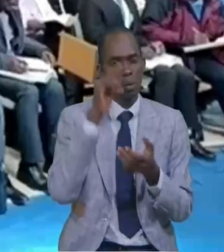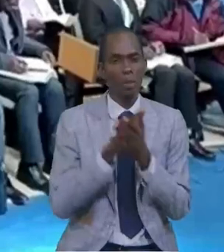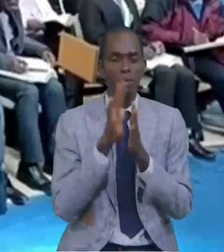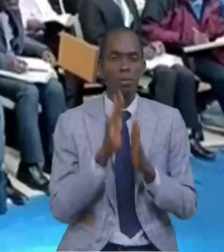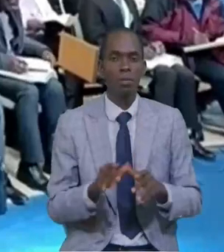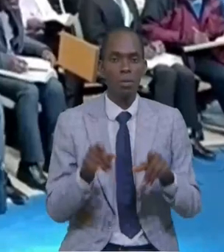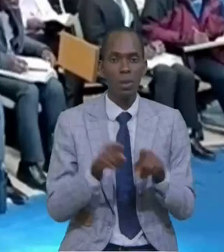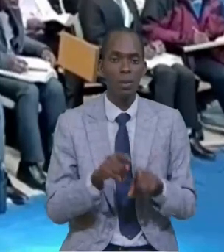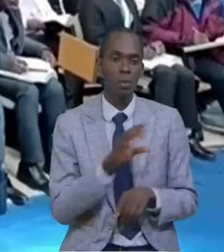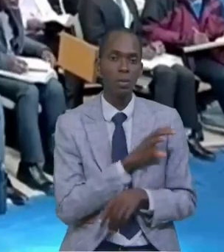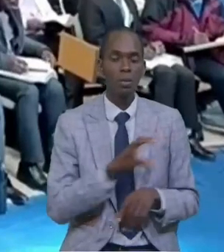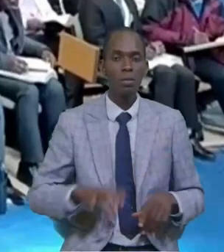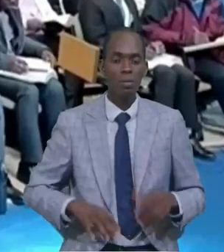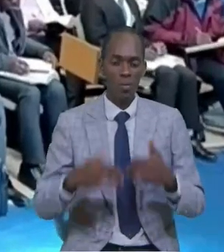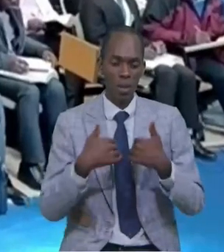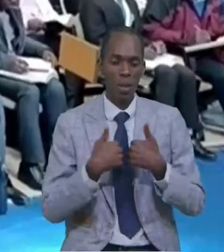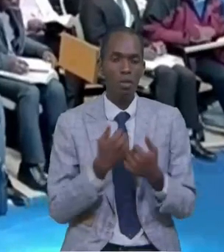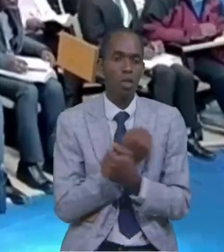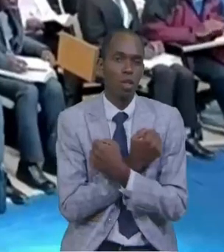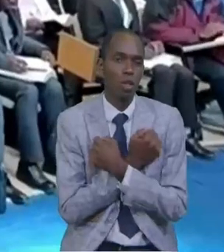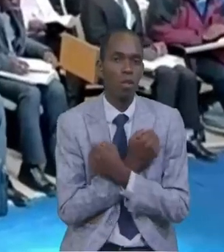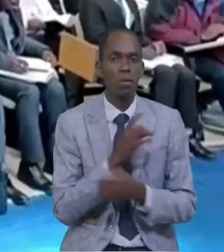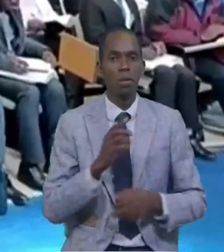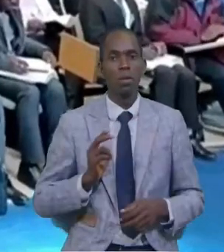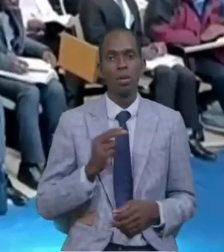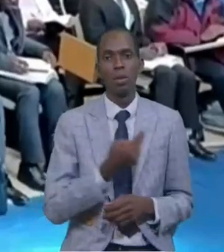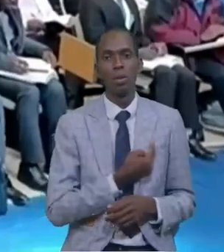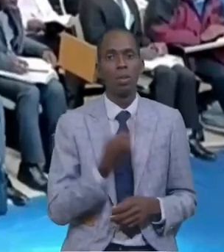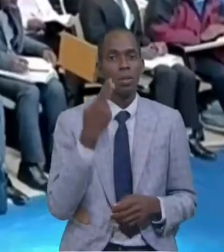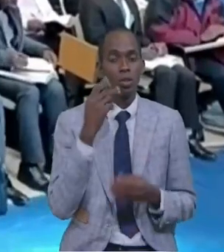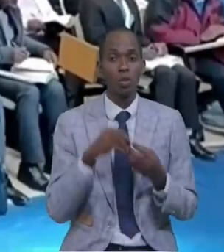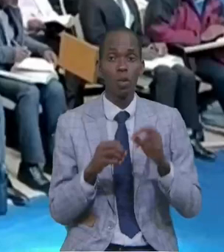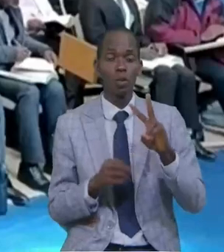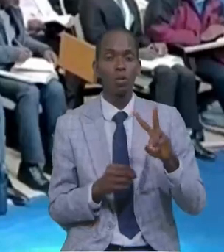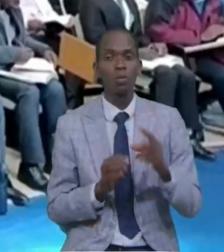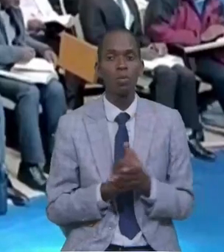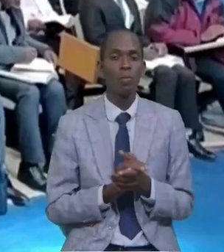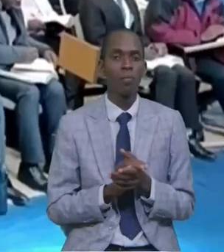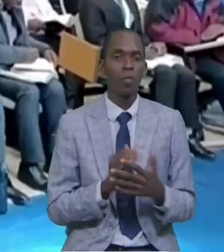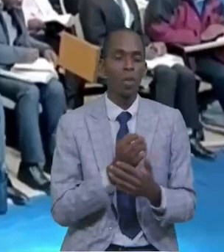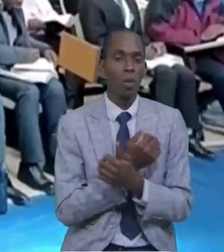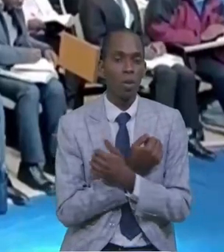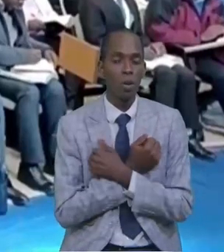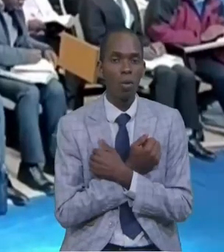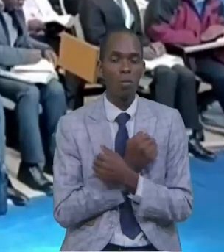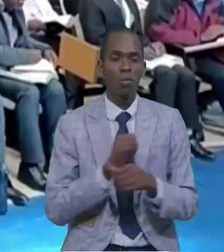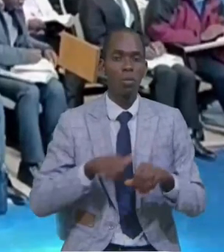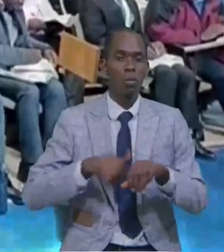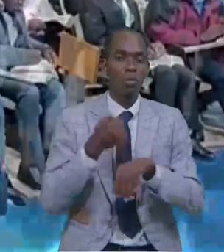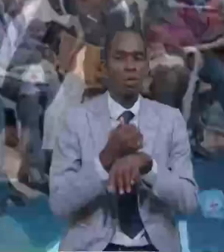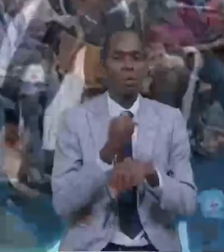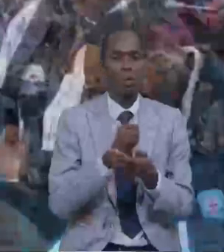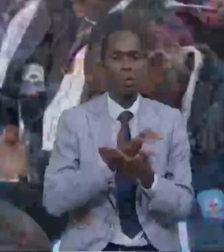Deuxièmement, la sanctification qui confirme l'amour par la foi qui purifie. Troisièmement,